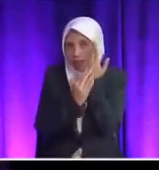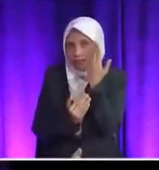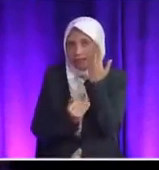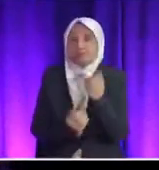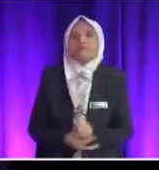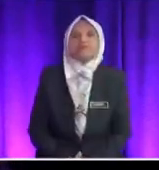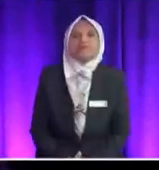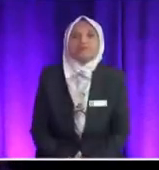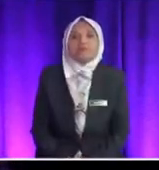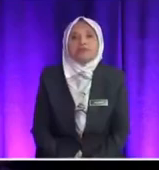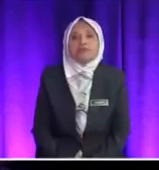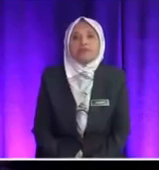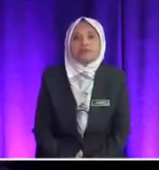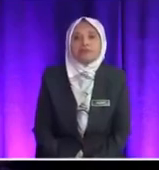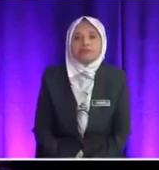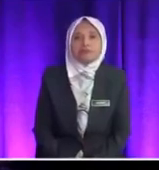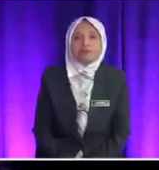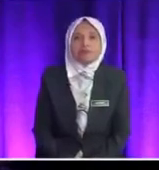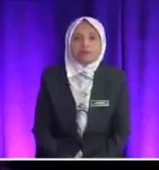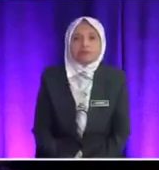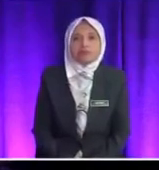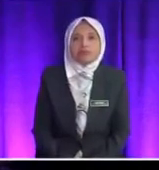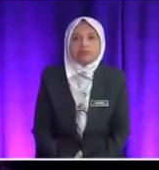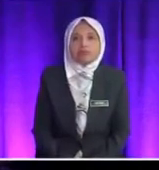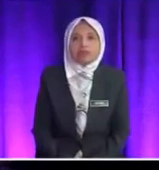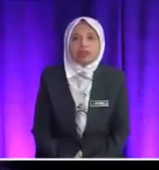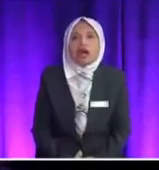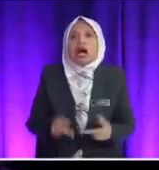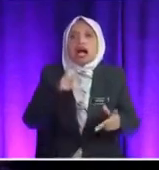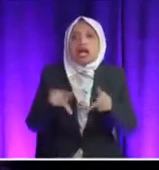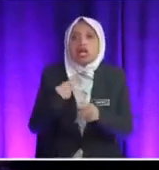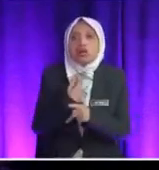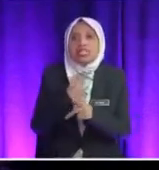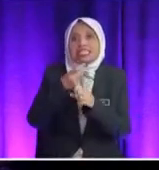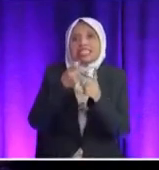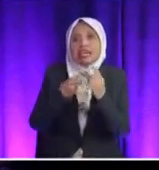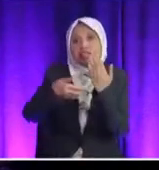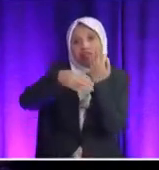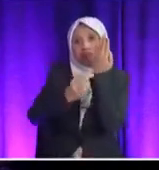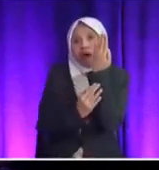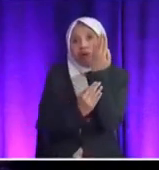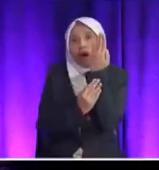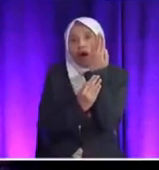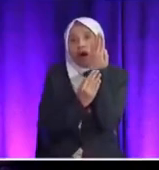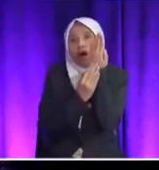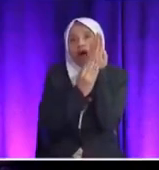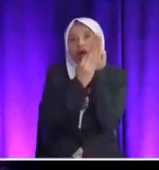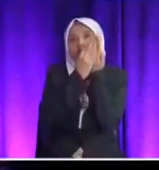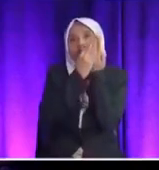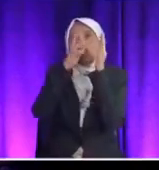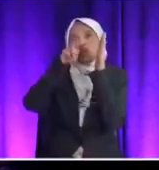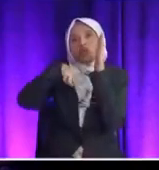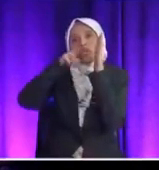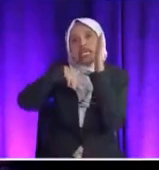Kenapa itu nah nampaknya bawahnya Apaan deh kalau kita level bawah ah bugizy air